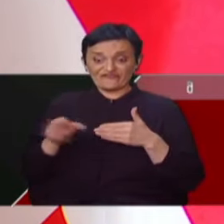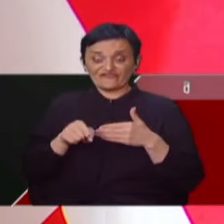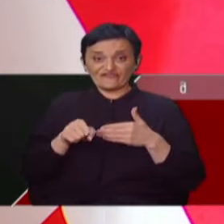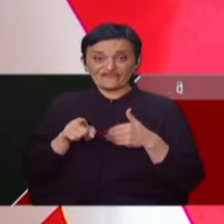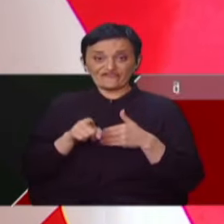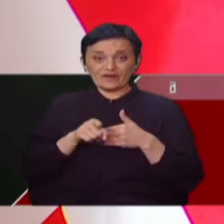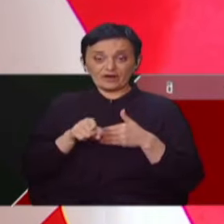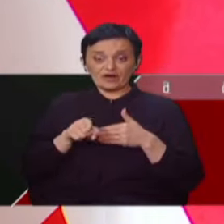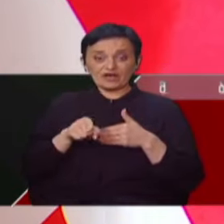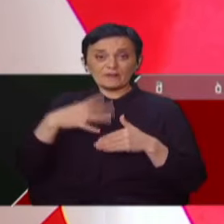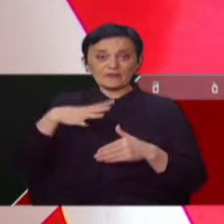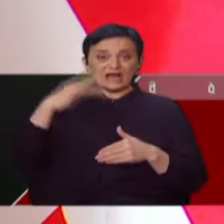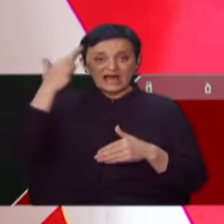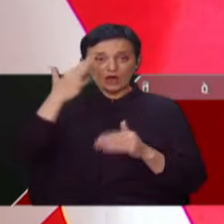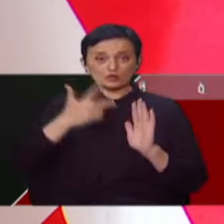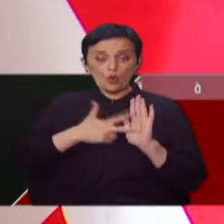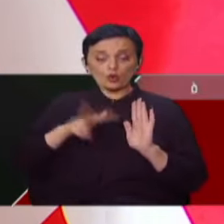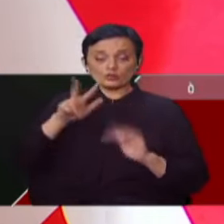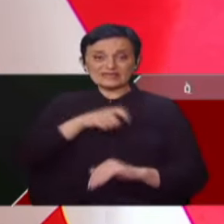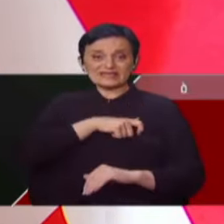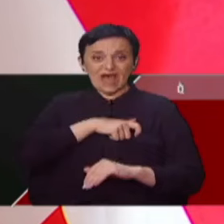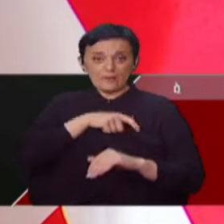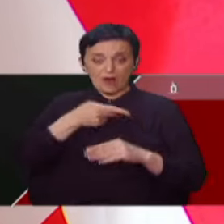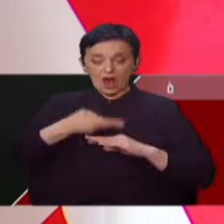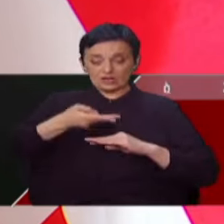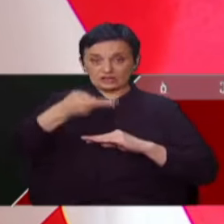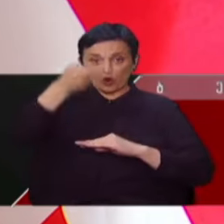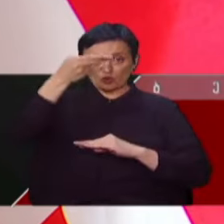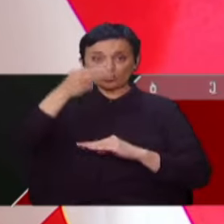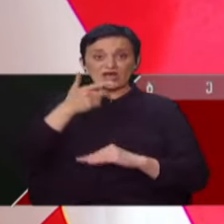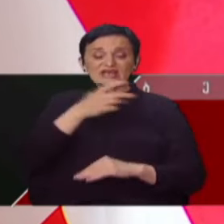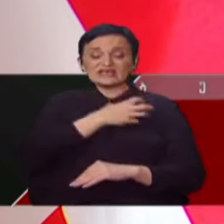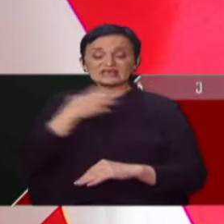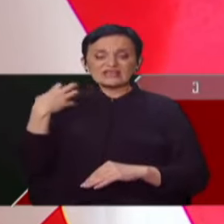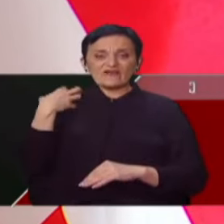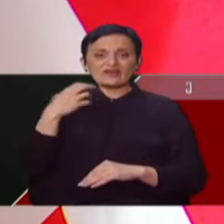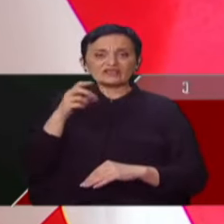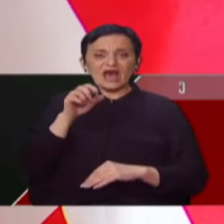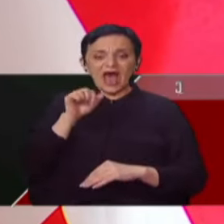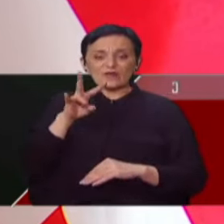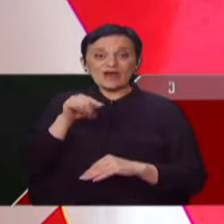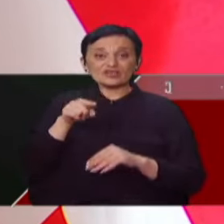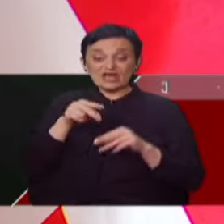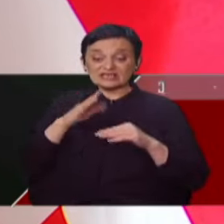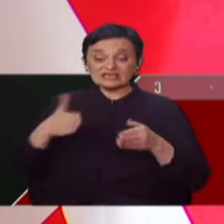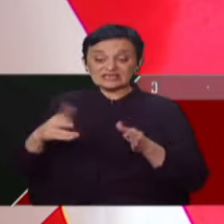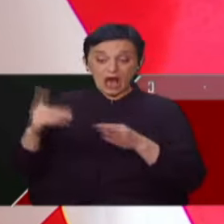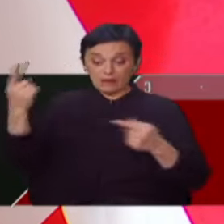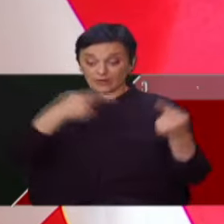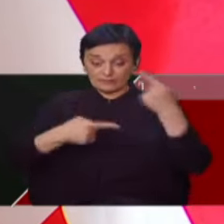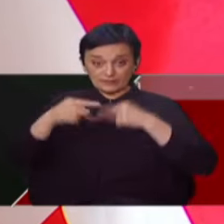ჩაწვა ქართული ოცნების 83 დეპუტატი. დავით აღმაშენებელმა რო გზახ ჩახერგა, ხო იცით, უგარ უარ დაგვეხია ქართული ოცნება,